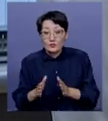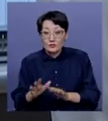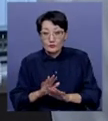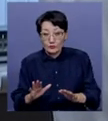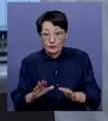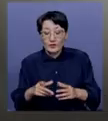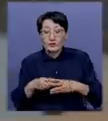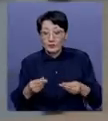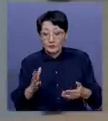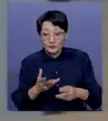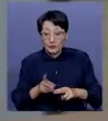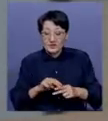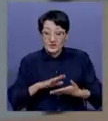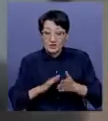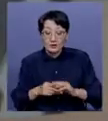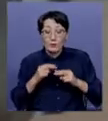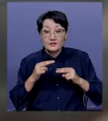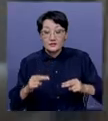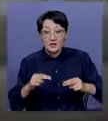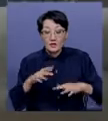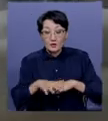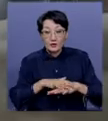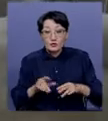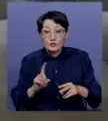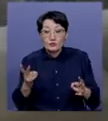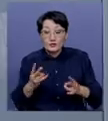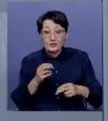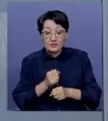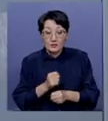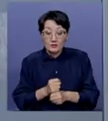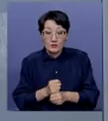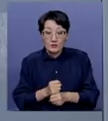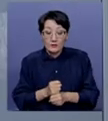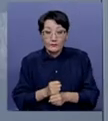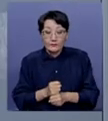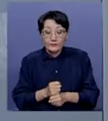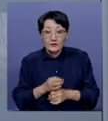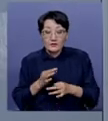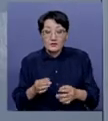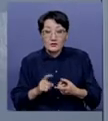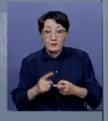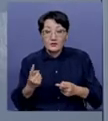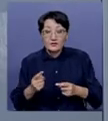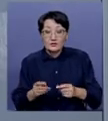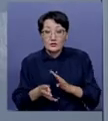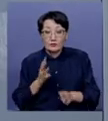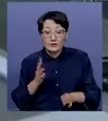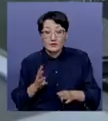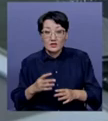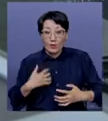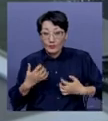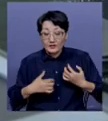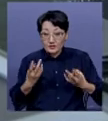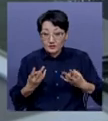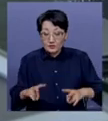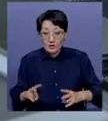сөз. Осы жағдайды ескере отырып, халық не істеу керек деген қадамға байланысты айтатын болсақ, бірінші кезекте қатты паникаға